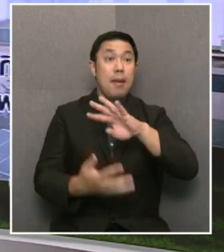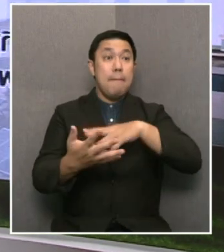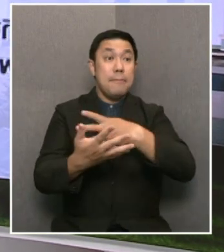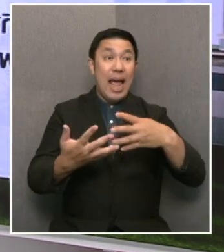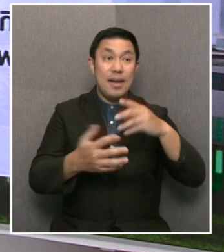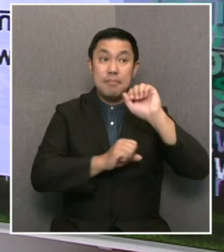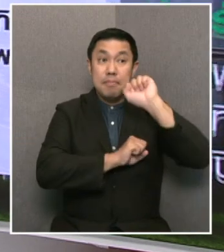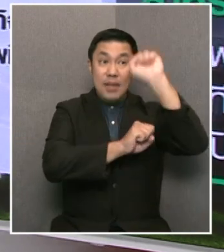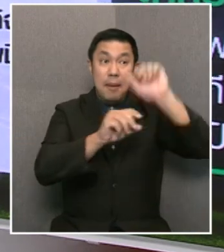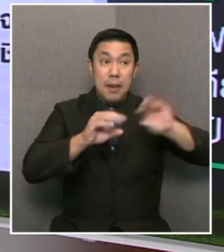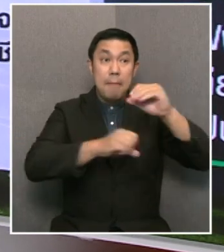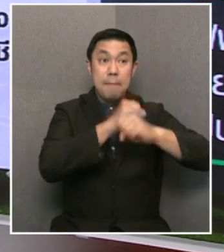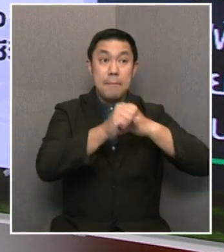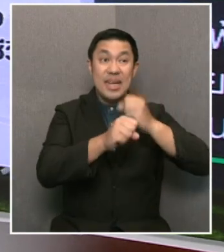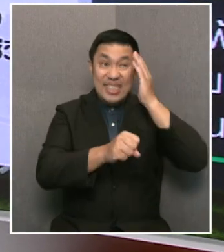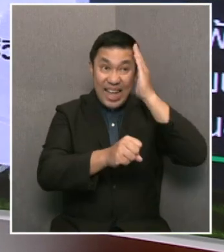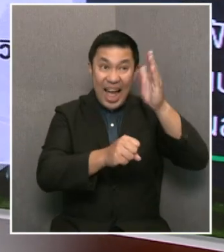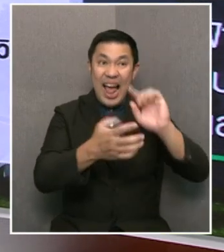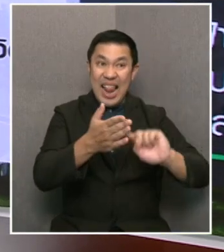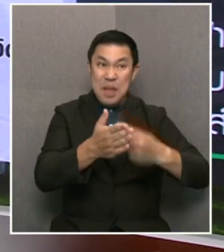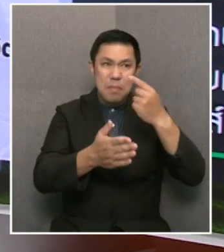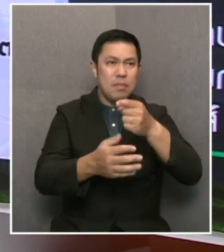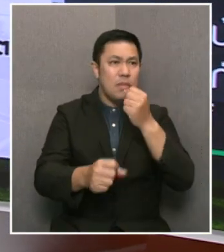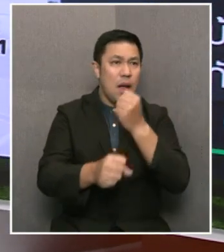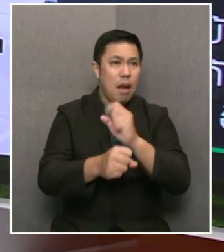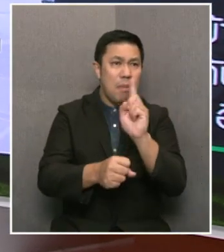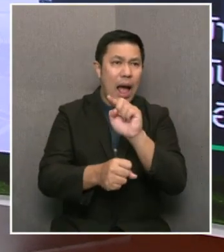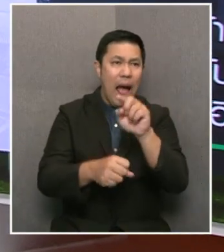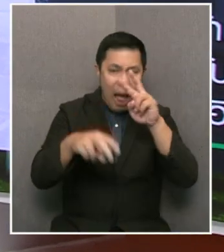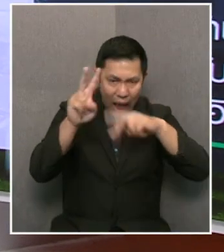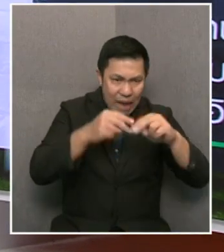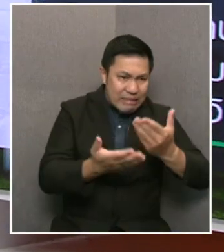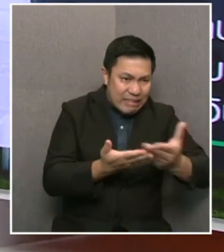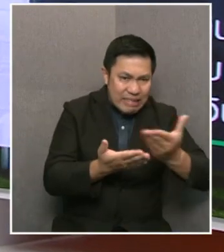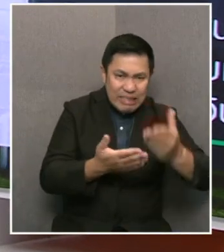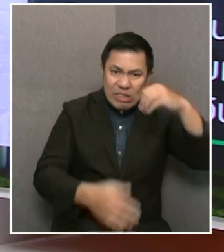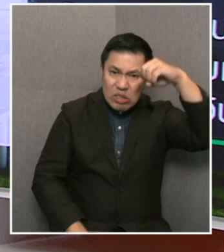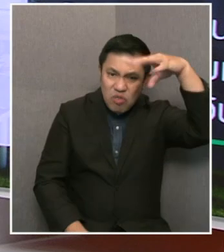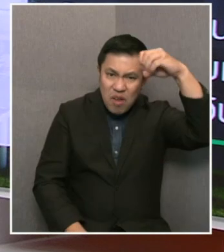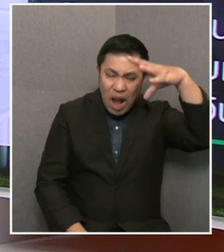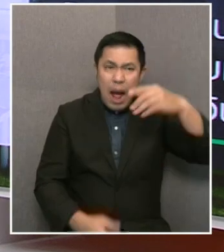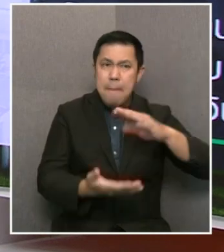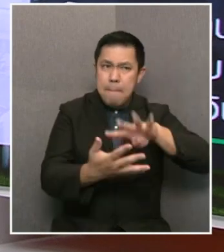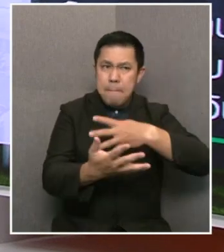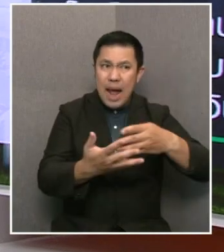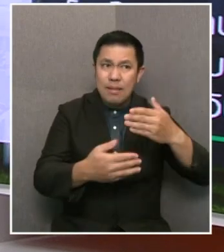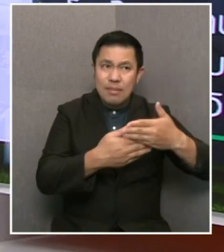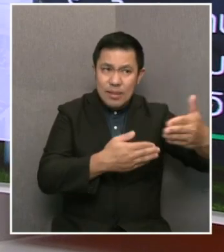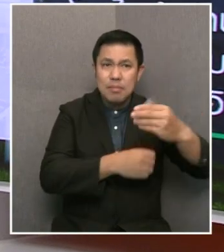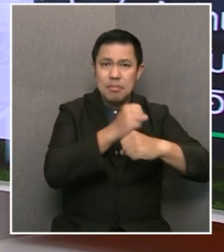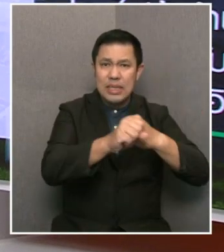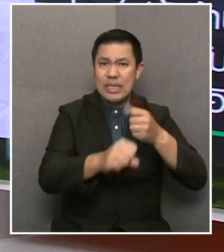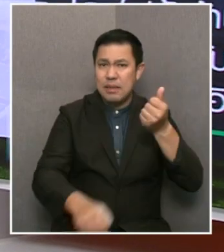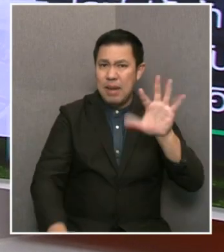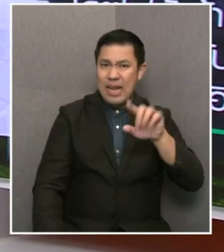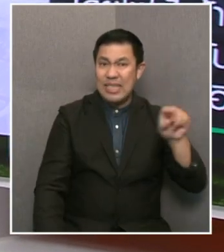ในต้นปีหน้าที่จะถึงนี้แล้วแผนแม่บทในการจัดหาพลังงานไฟฟ้าของไทยเราเป็นแผนระยะยาวค่ะ 15-20 ปี